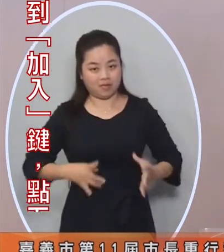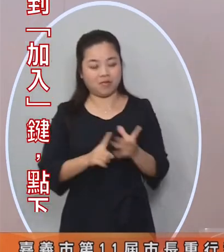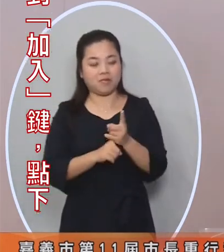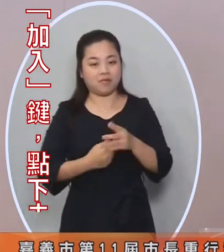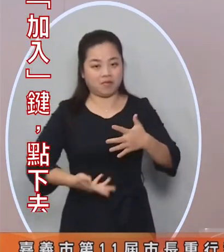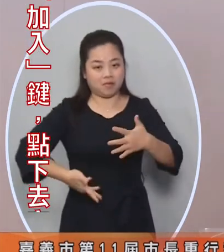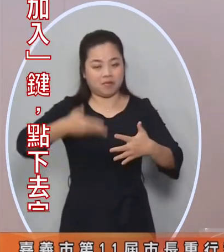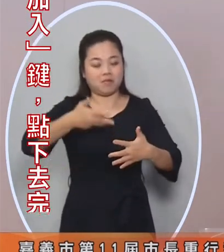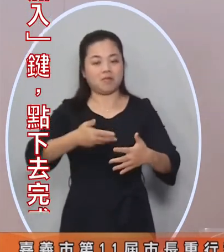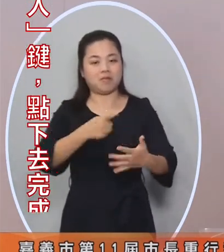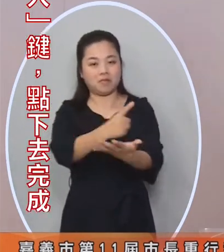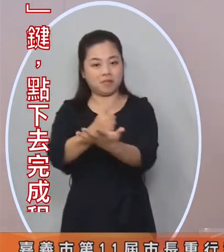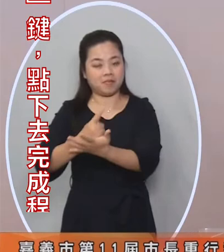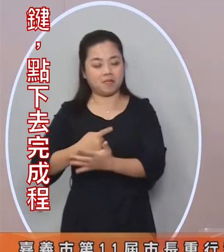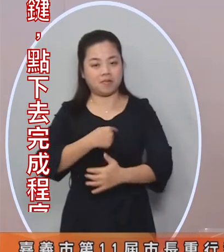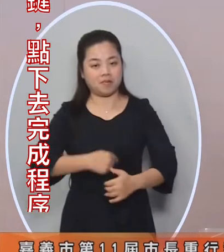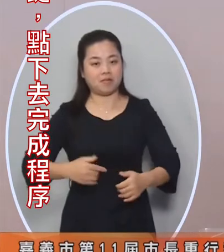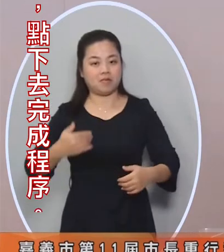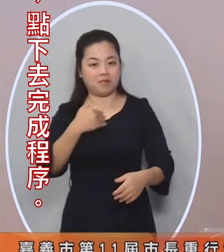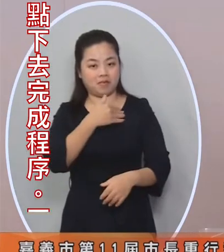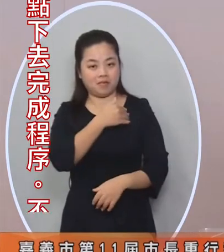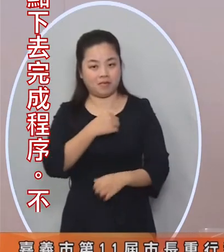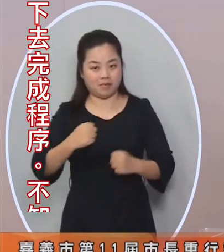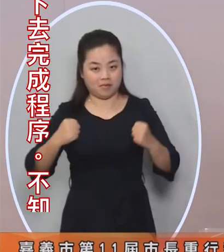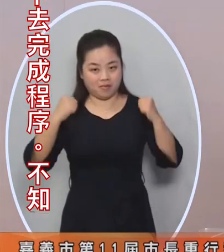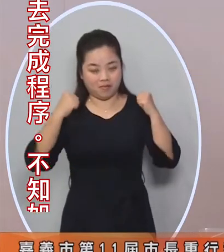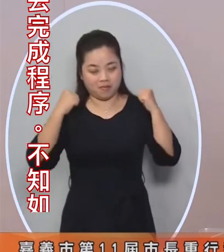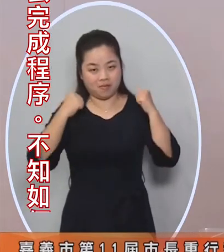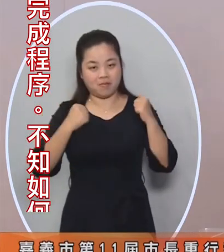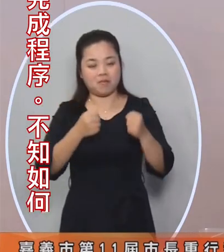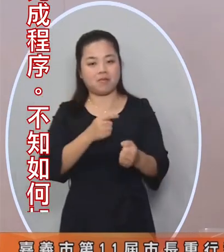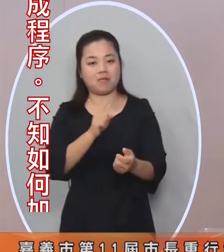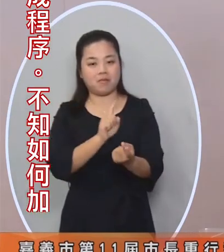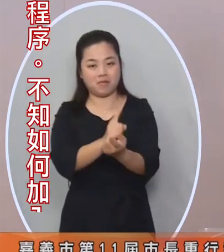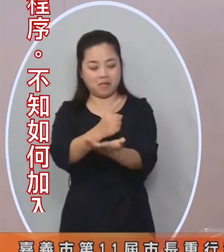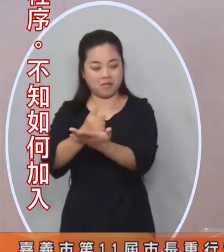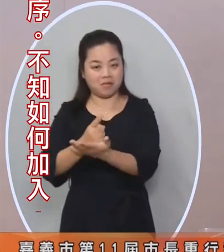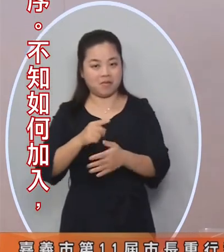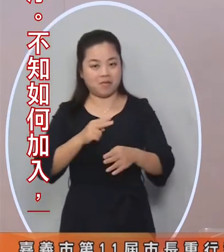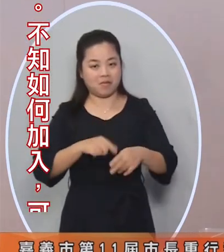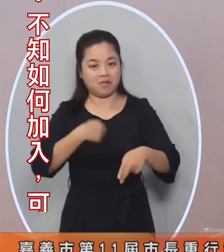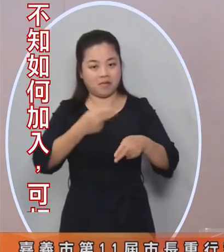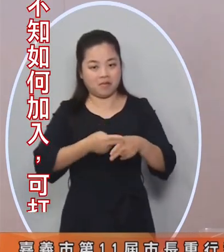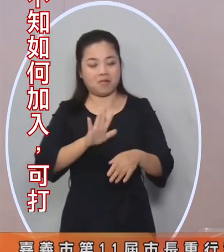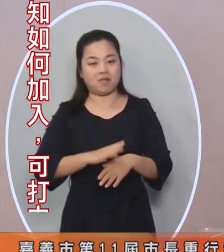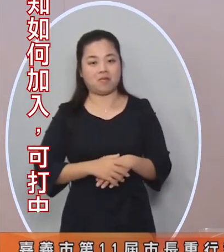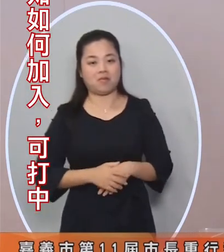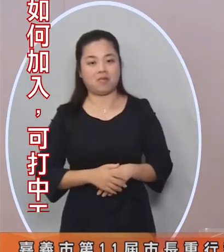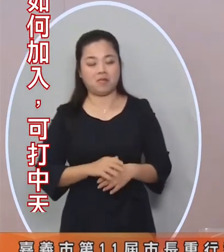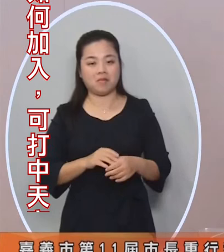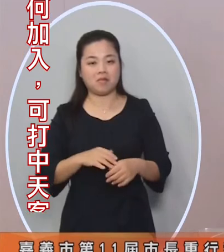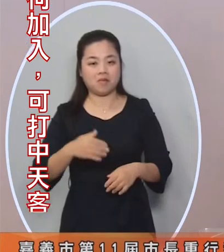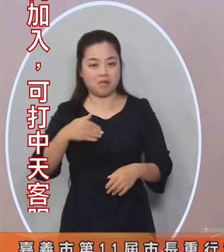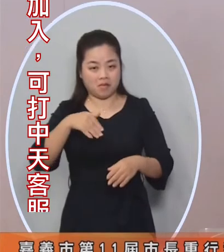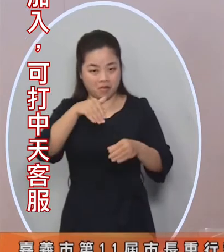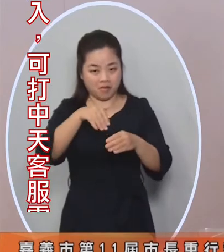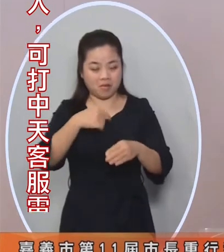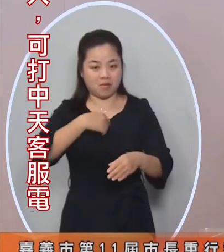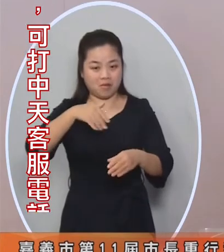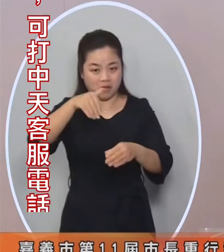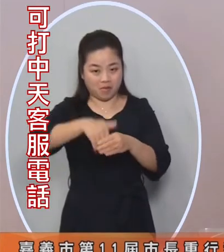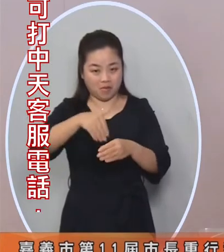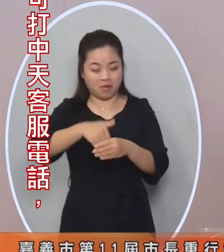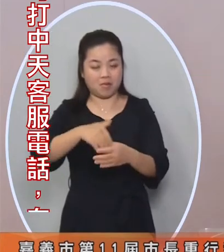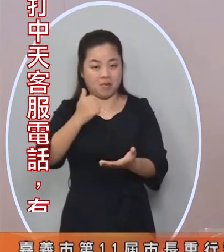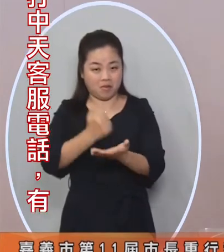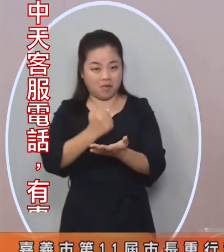民的这种体能，增加他的自信啊，对大家都是有很大的帮助。 蔡英文总统选总统一定当选，已经当选。我